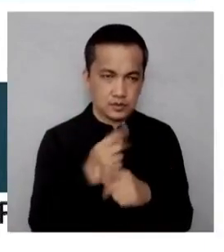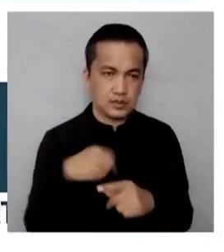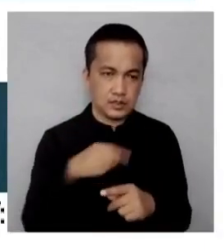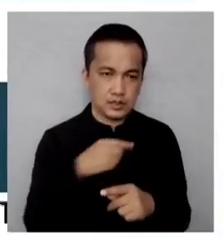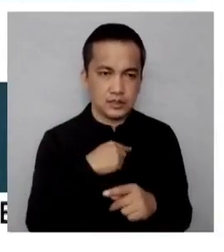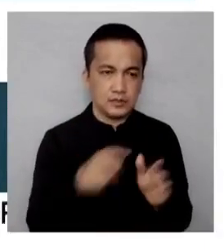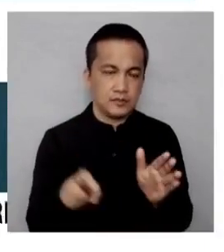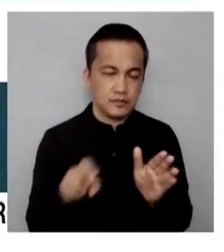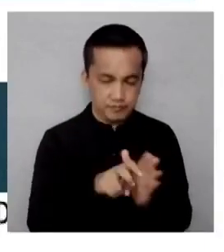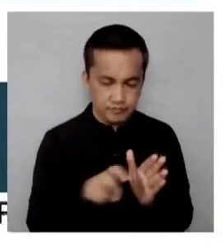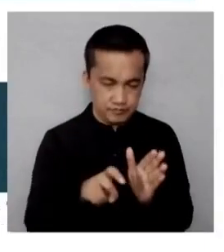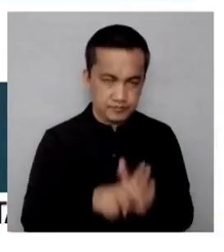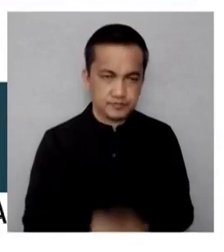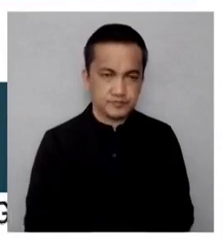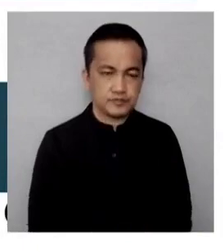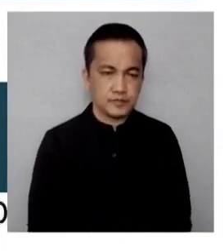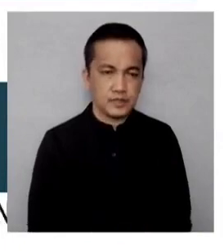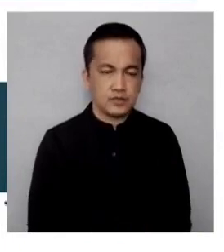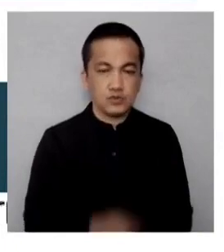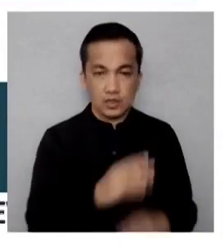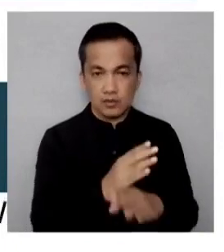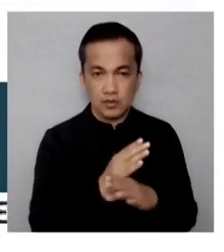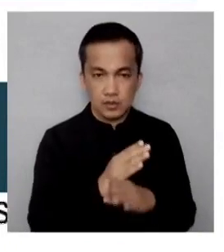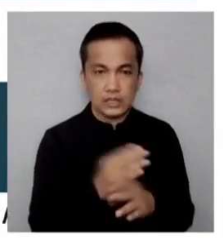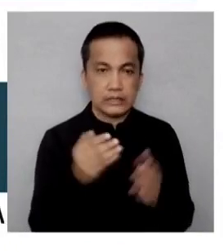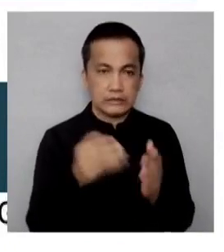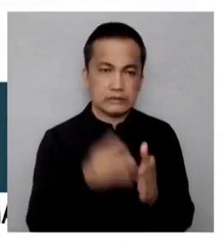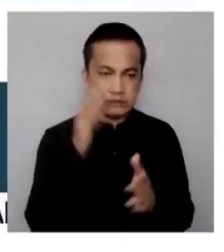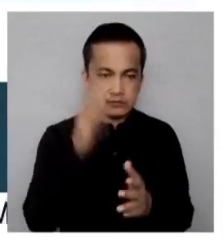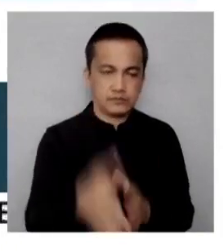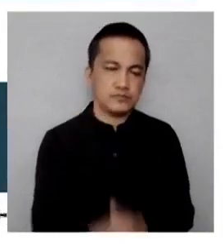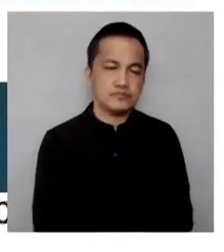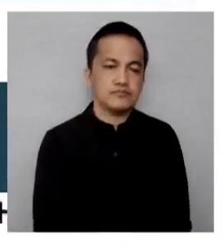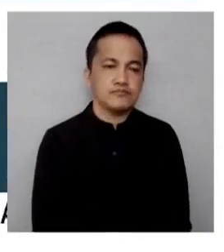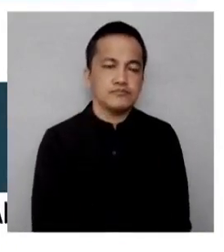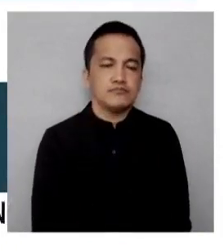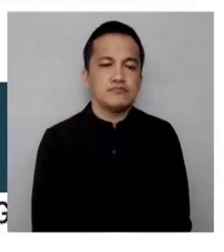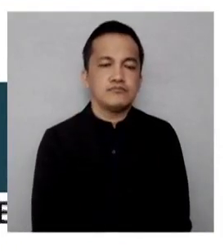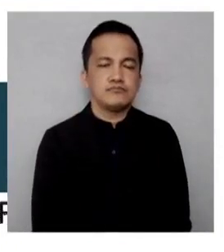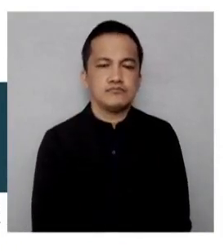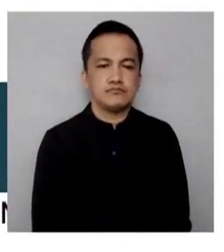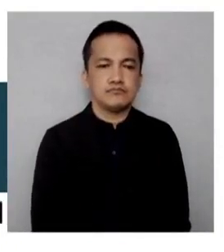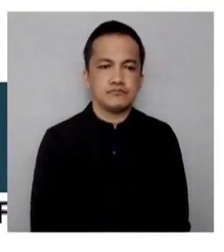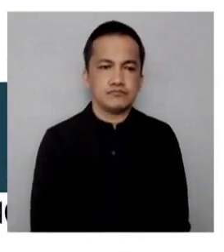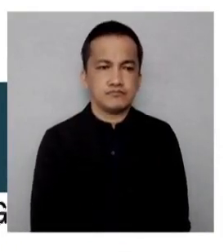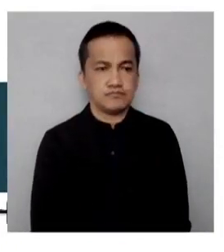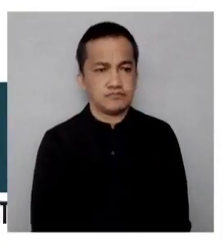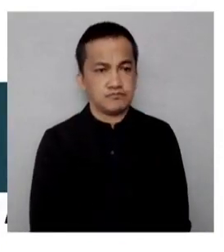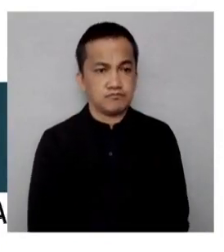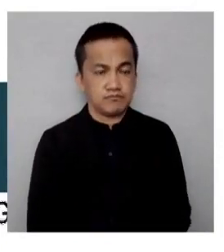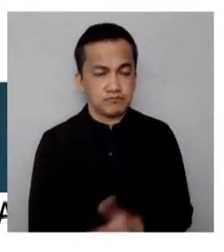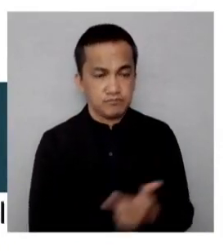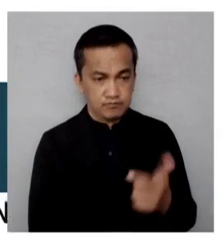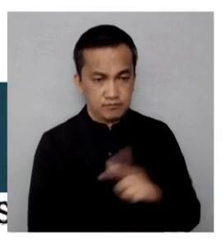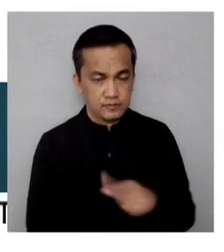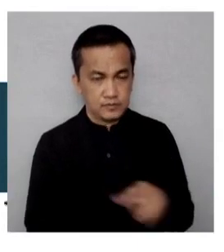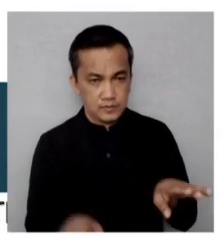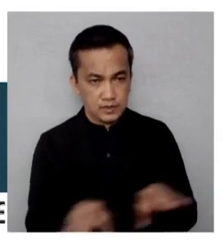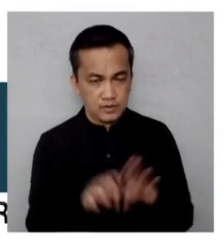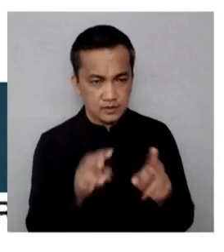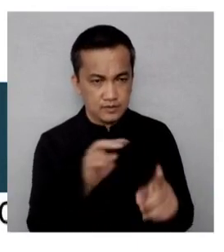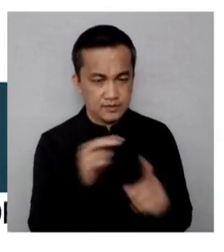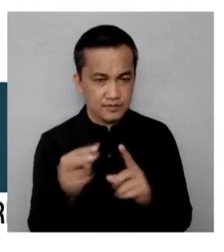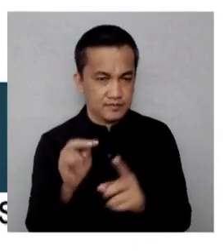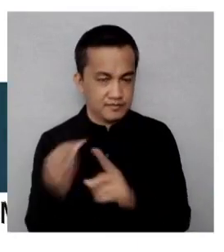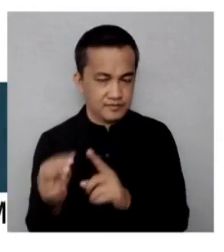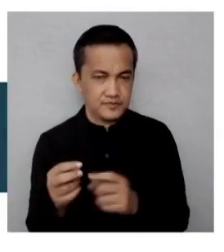passengers na hindi na rin maulit ito in the future. Pareho ho ba kayo ng pananaw, no? Ang dami na ho kasing